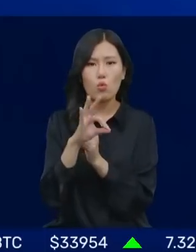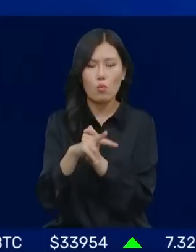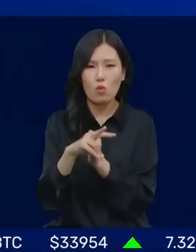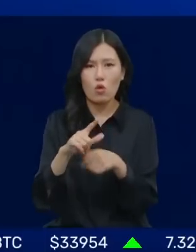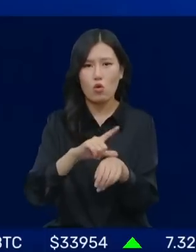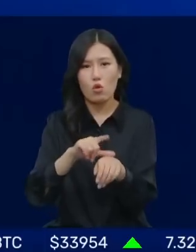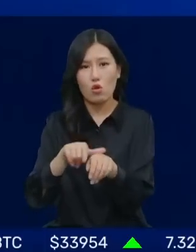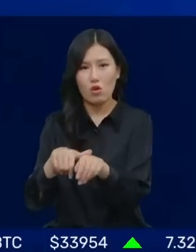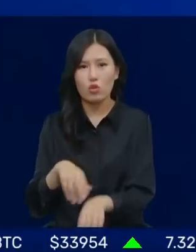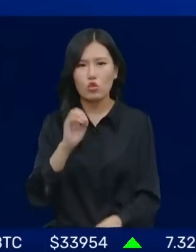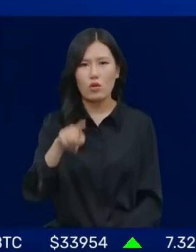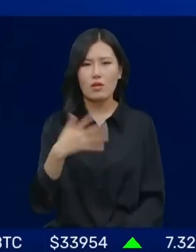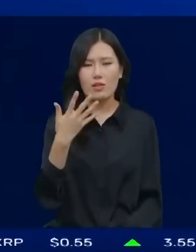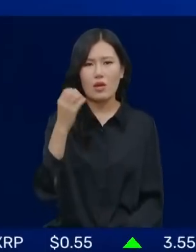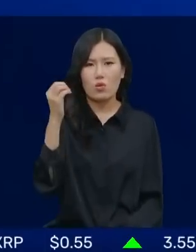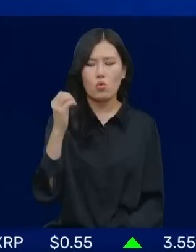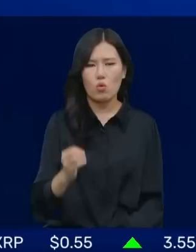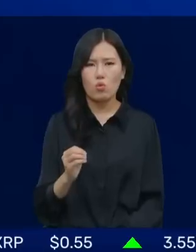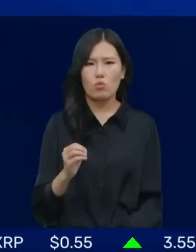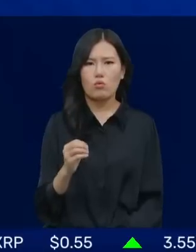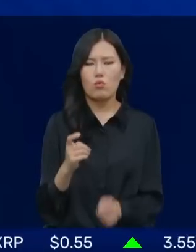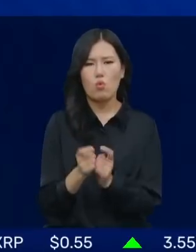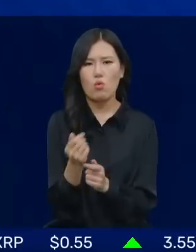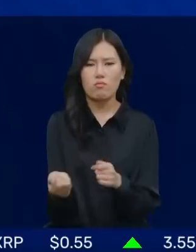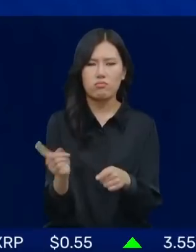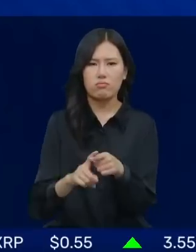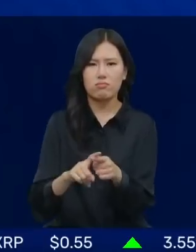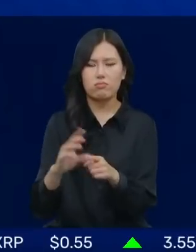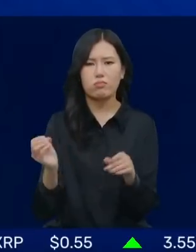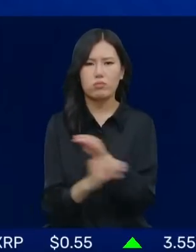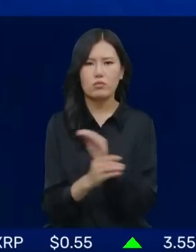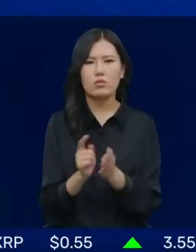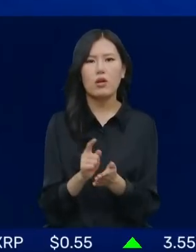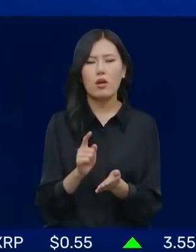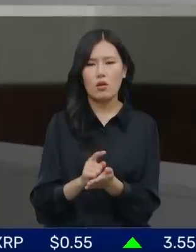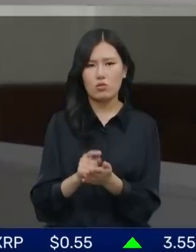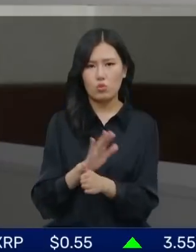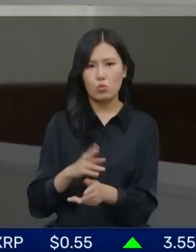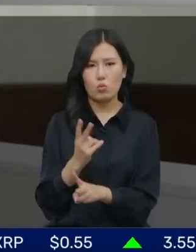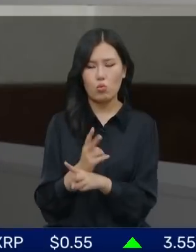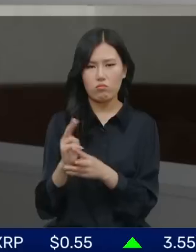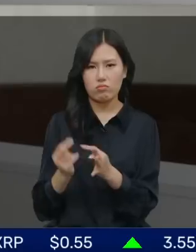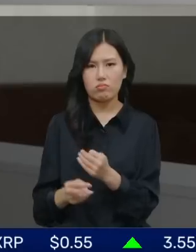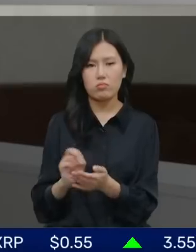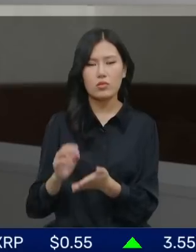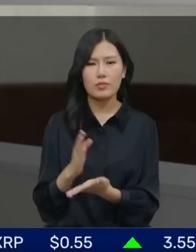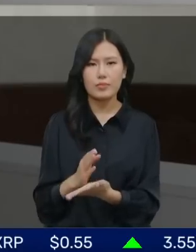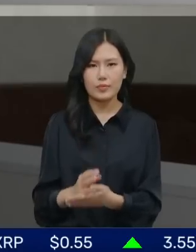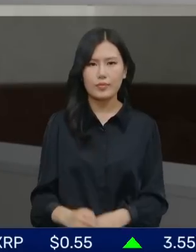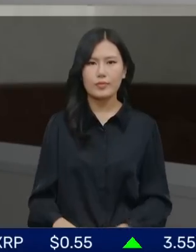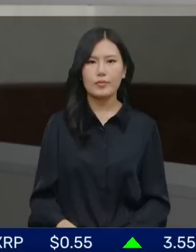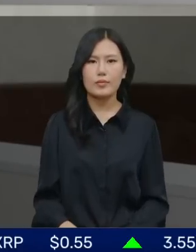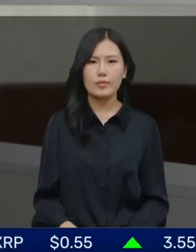дүнгийн 0.5% алтан тооцох гэх мэт асуудлуудыг бол тусгасан байна. Тухайн